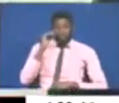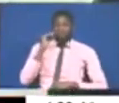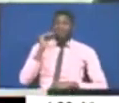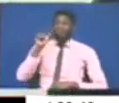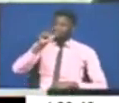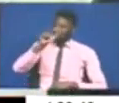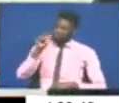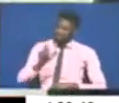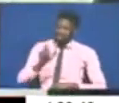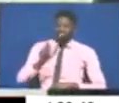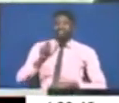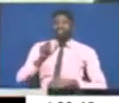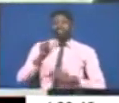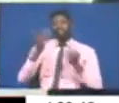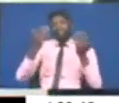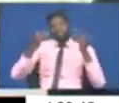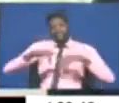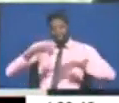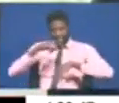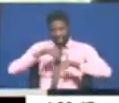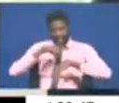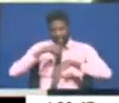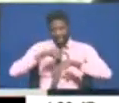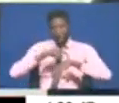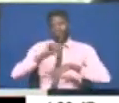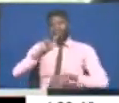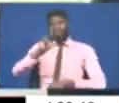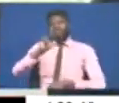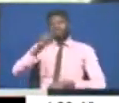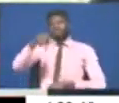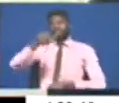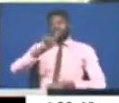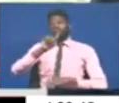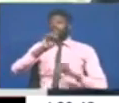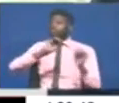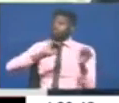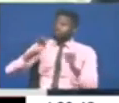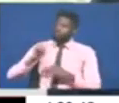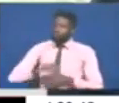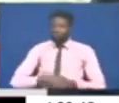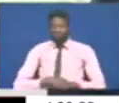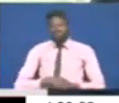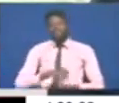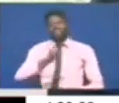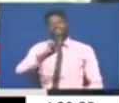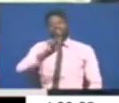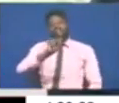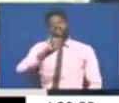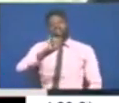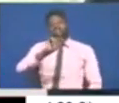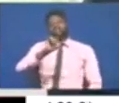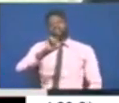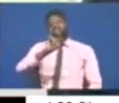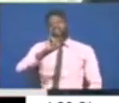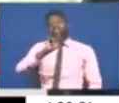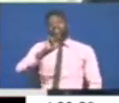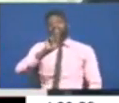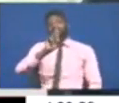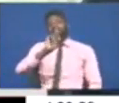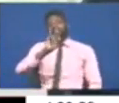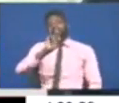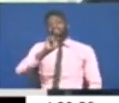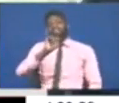kuondolewa. Kilindini na Lamu, bodi hizi ziwe zinaweza kumilikiwa kwa ukubwa ni wenyeji wa